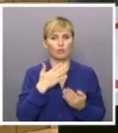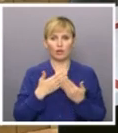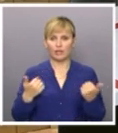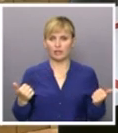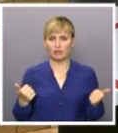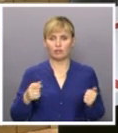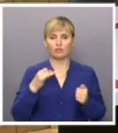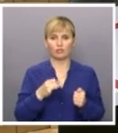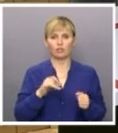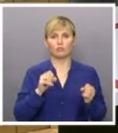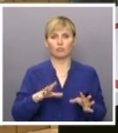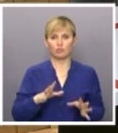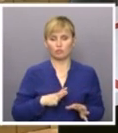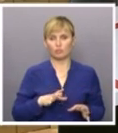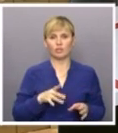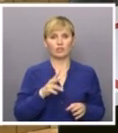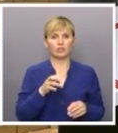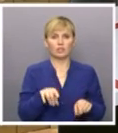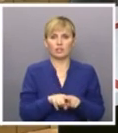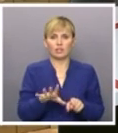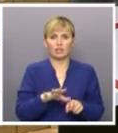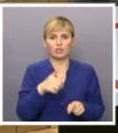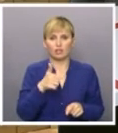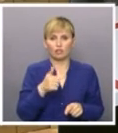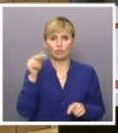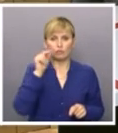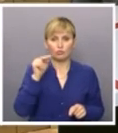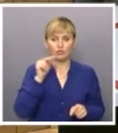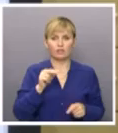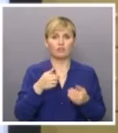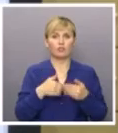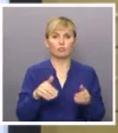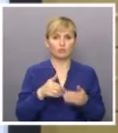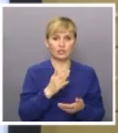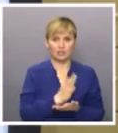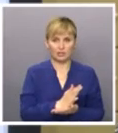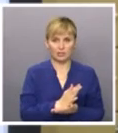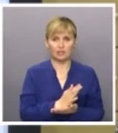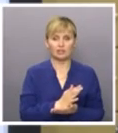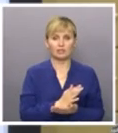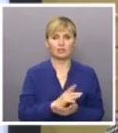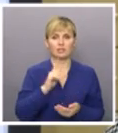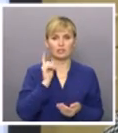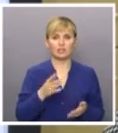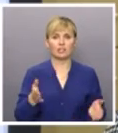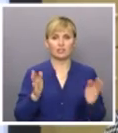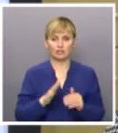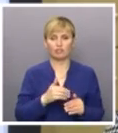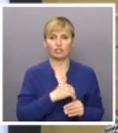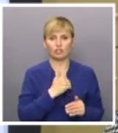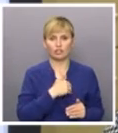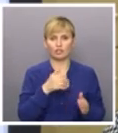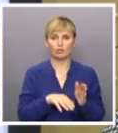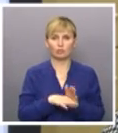уже, может быть, не так хорошо учились, как мы, да? То есть выпускники есть, они выпускаются, знания оставляют желать лучшего. Да,